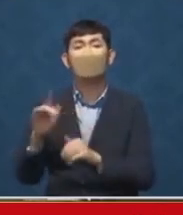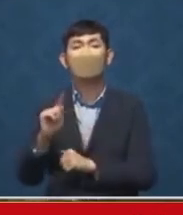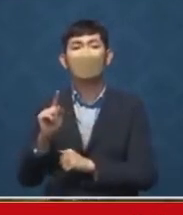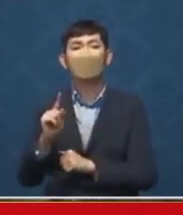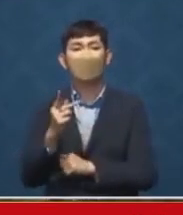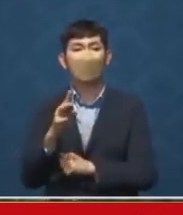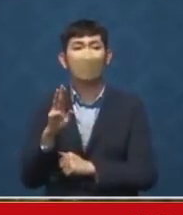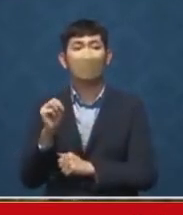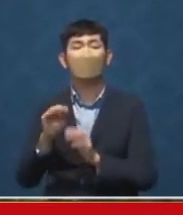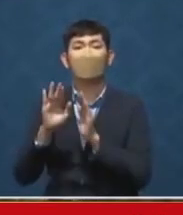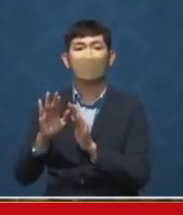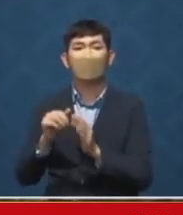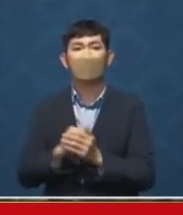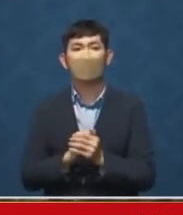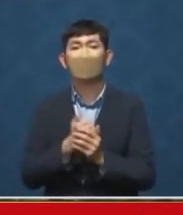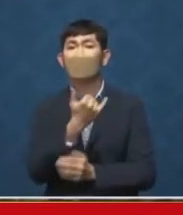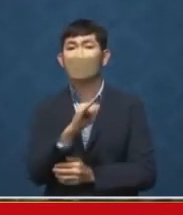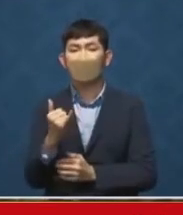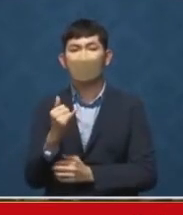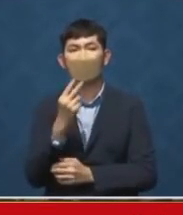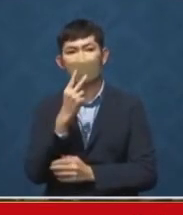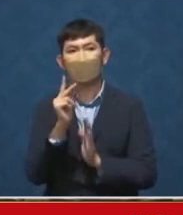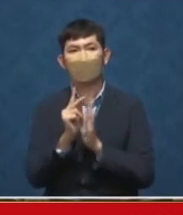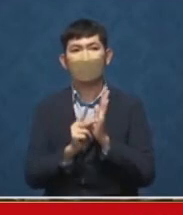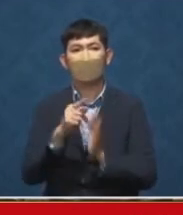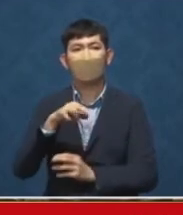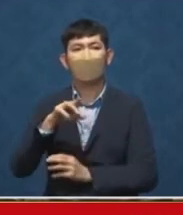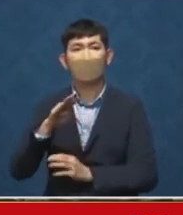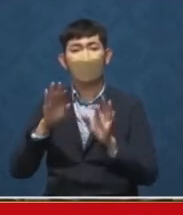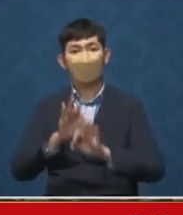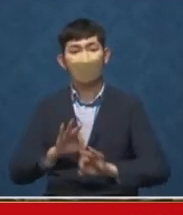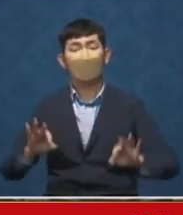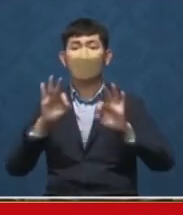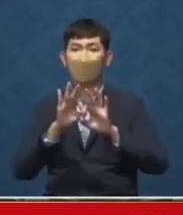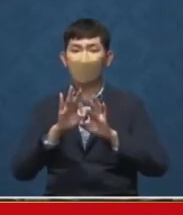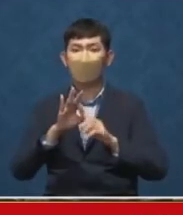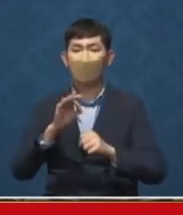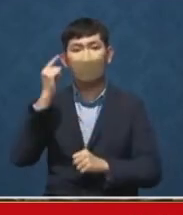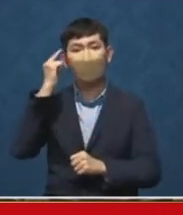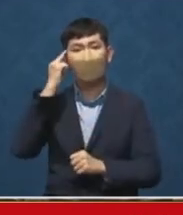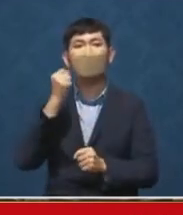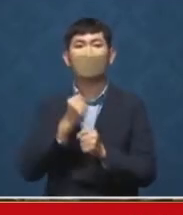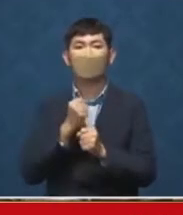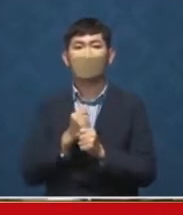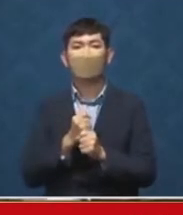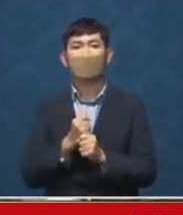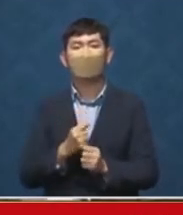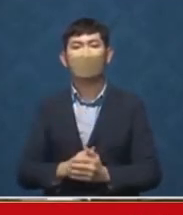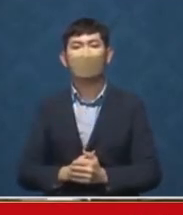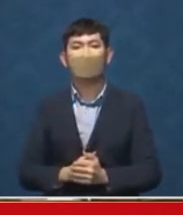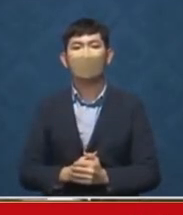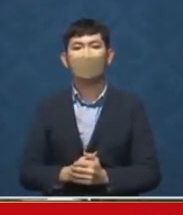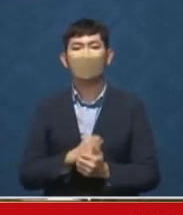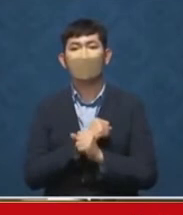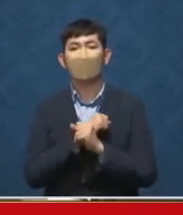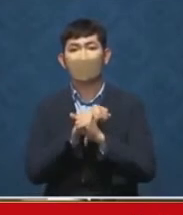ไปยังครม.ว่าบางเรื่องที่เป็นพรบที่มีความจำเป็นในการทำงานในการที่จะ